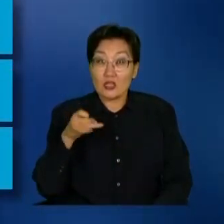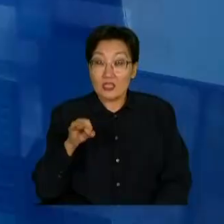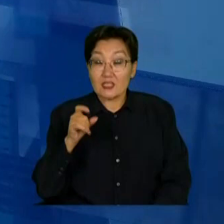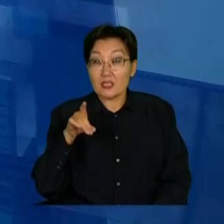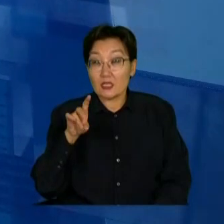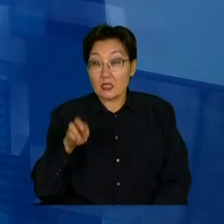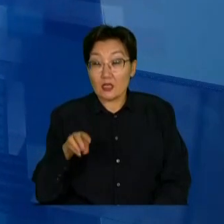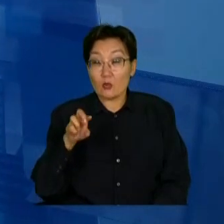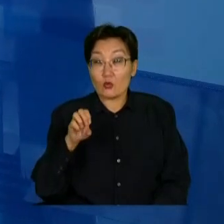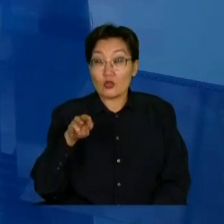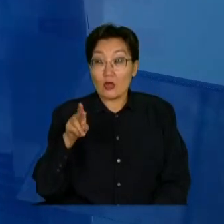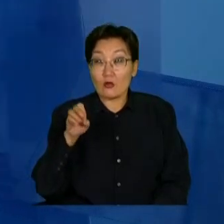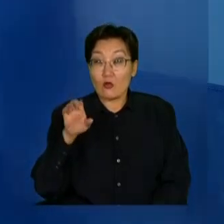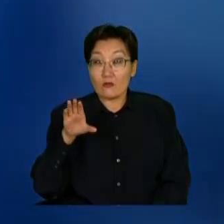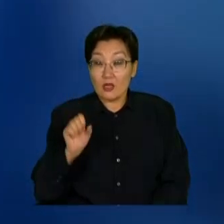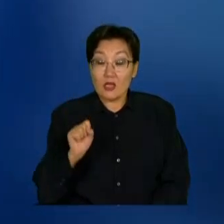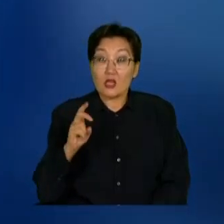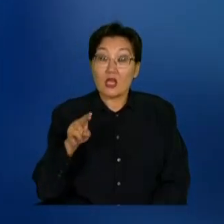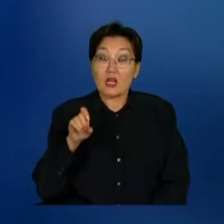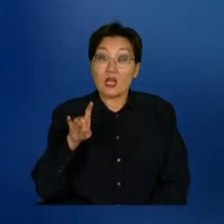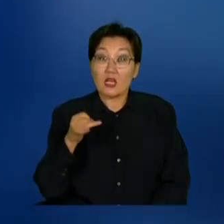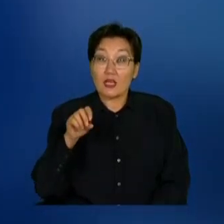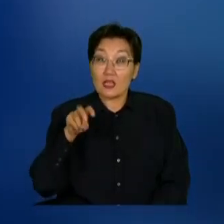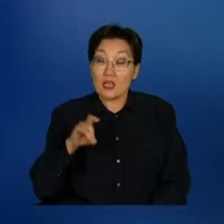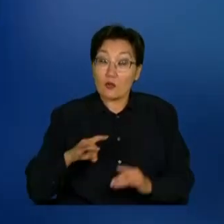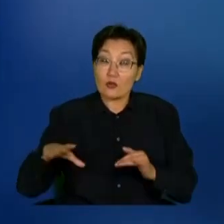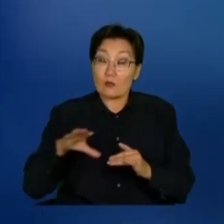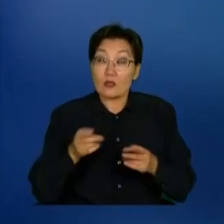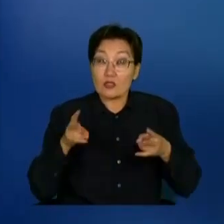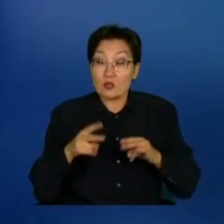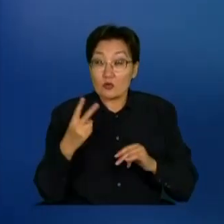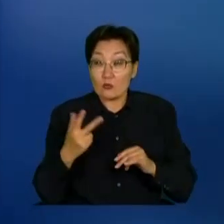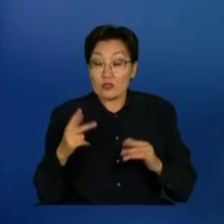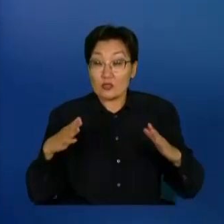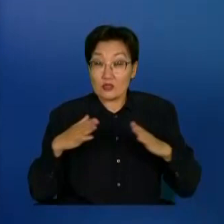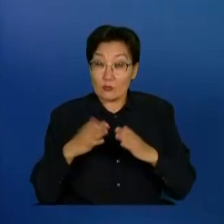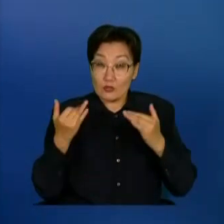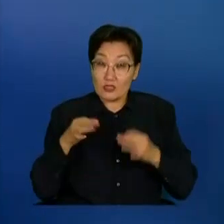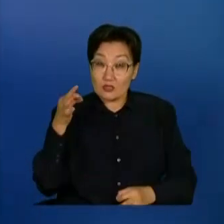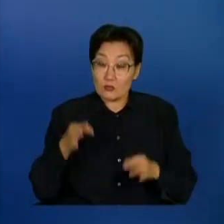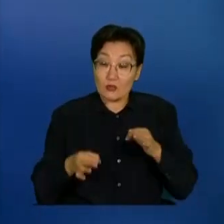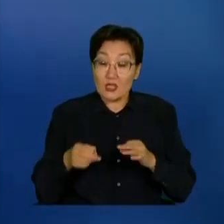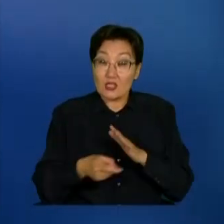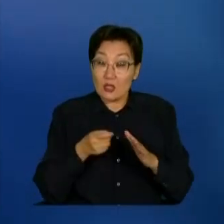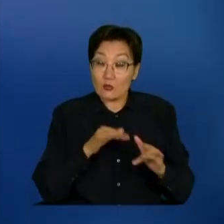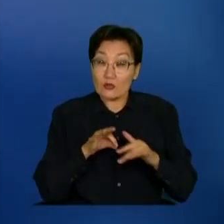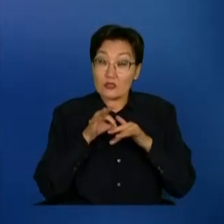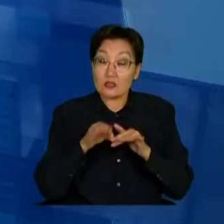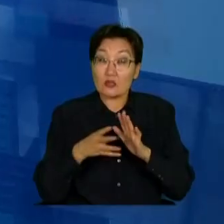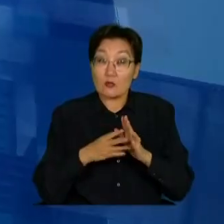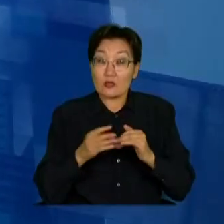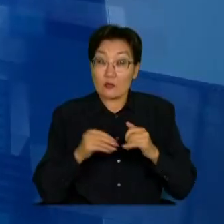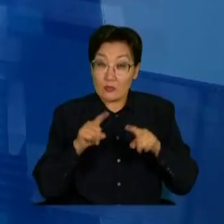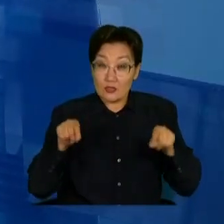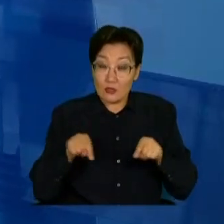Бутаковка, Қарғалы және Қарағайлы шағын аудандарында орналасқан. Ал қалған 23 нысан бойынша қазір сот талқылауы өтіп жатыр. 9-на қатысты